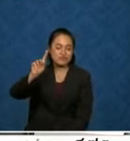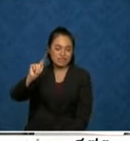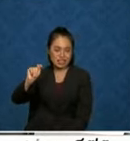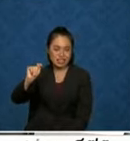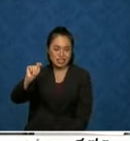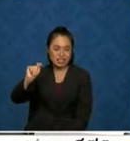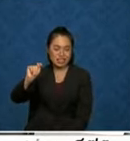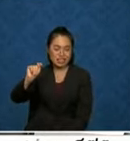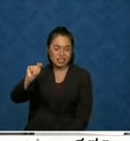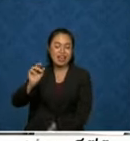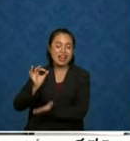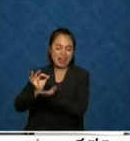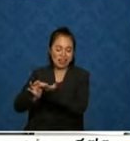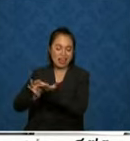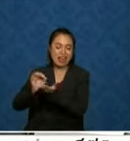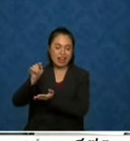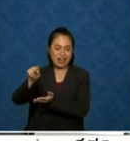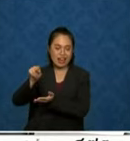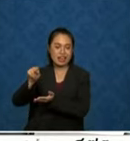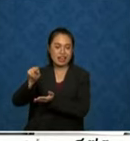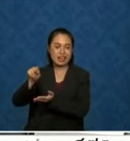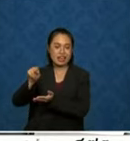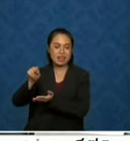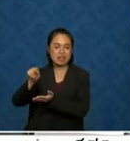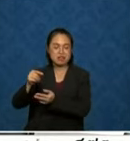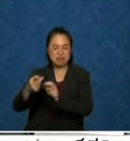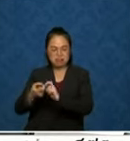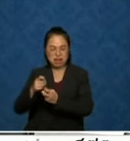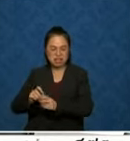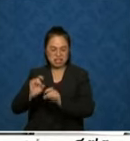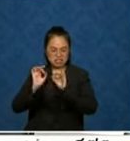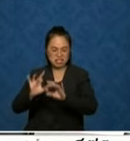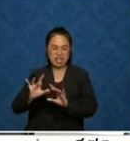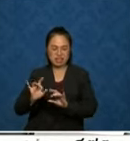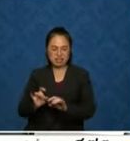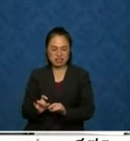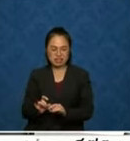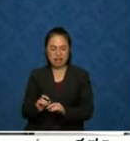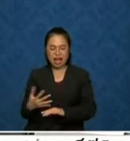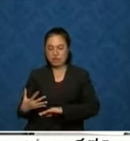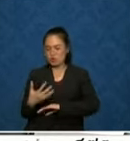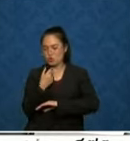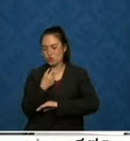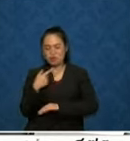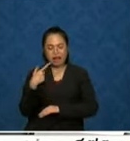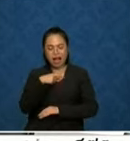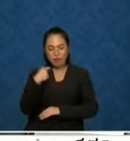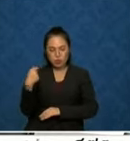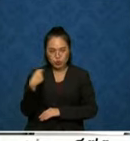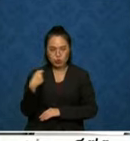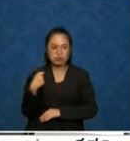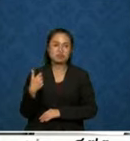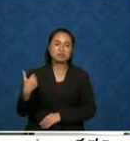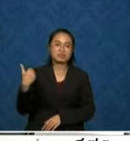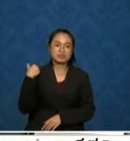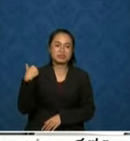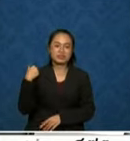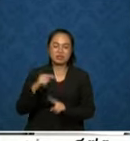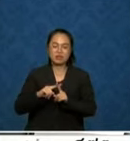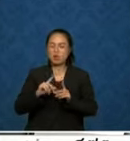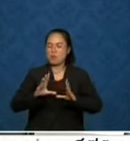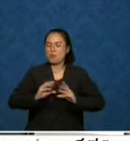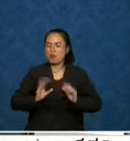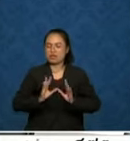งนะครับทุกคนต้องแบกรับความเสี่ยงเองนะครับแต่ผมรับไม่ได้แล้วก็เห็นว่า